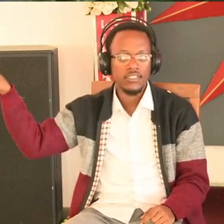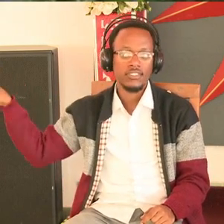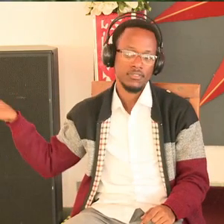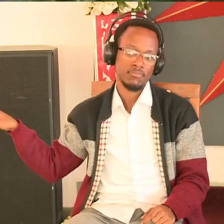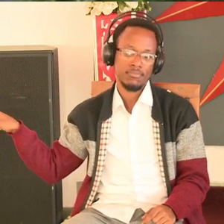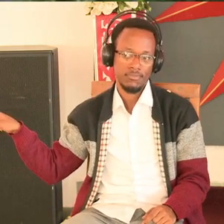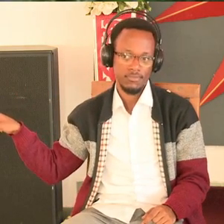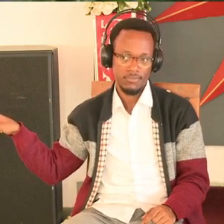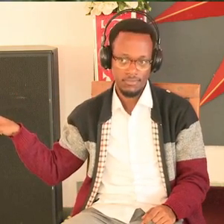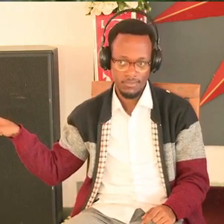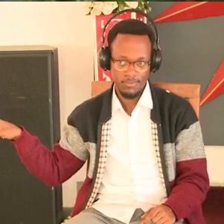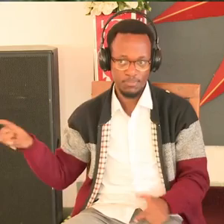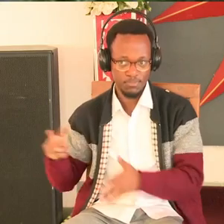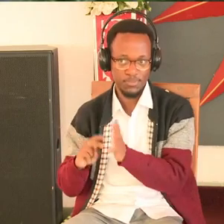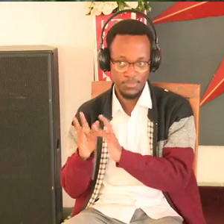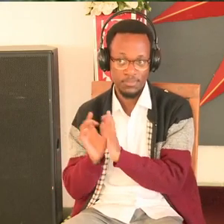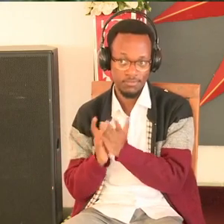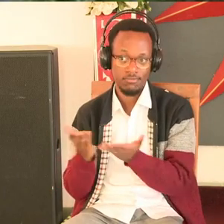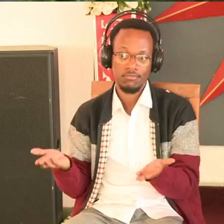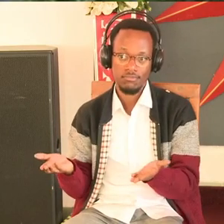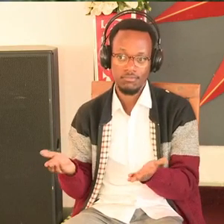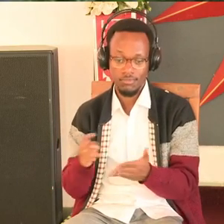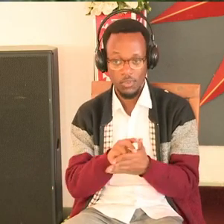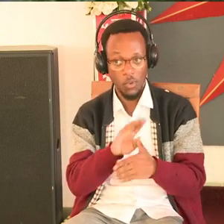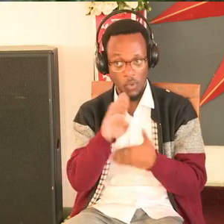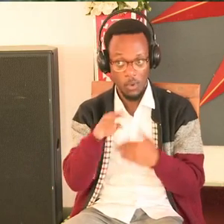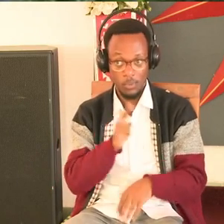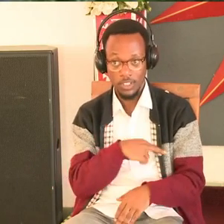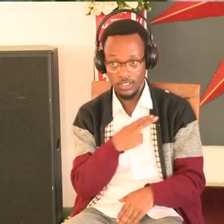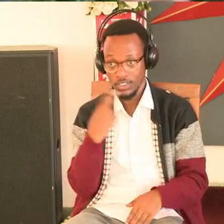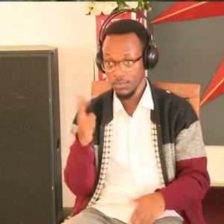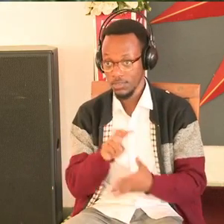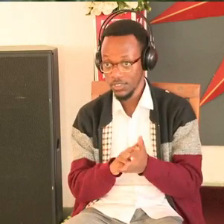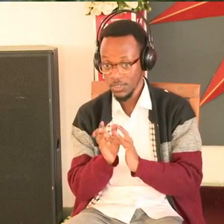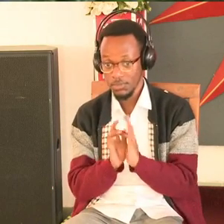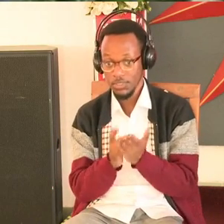atandukanye hirya no hino basoma bibiliya